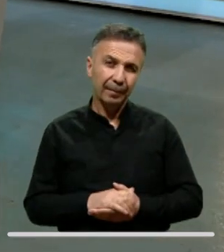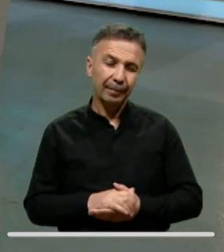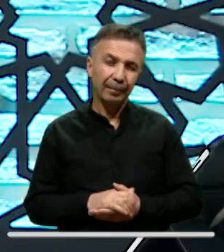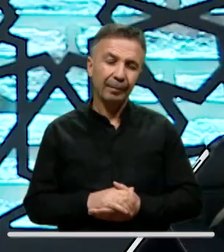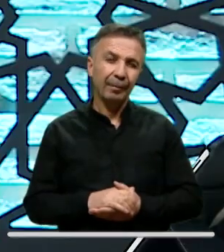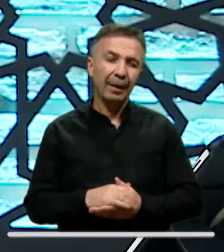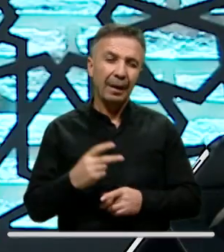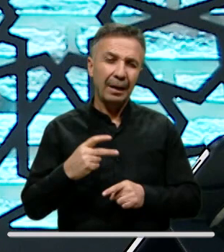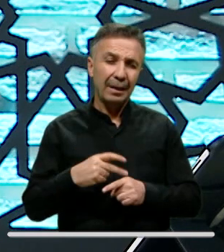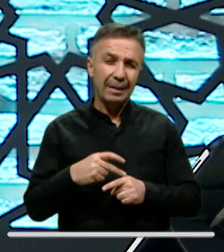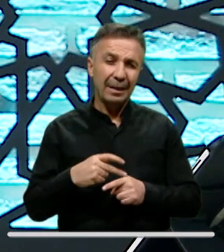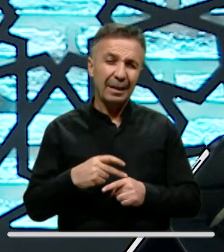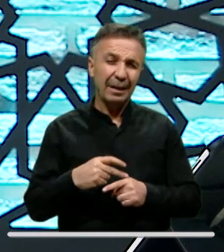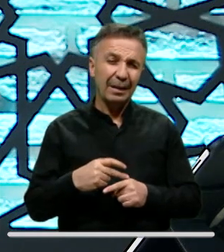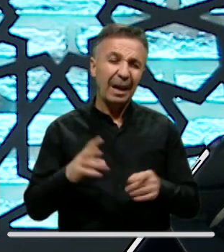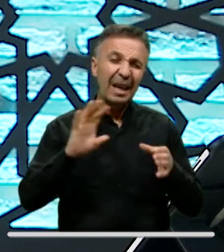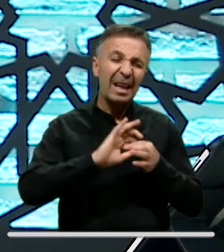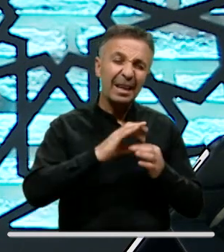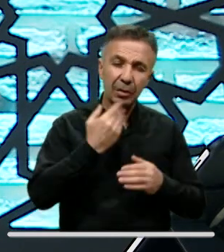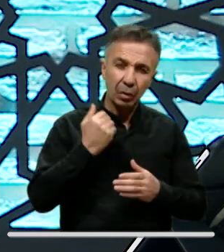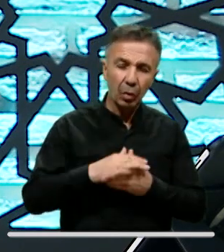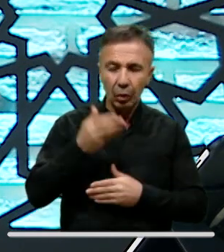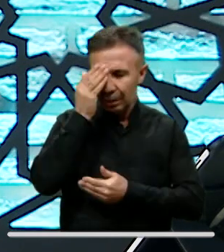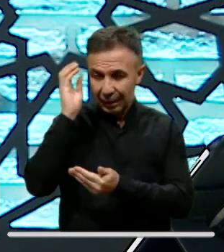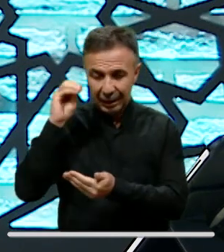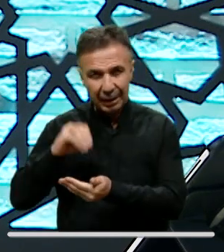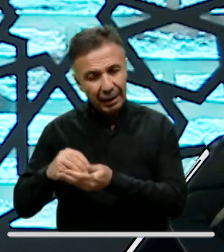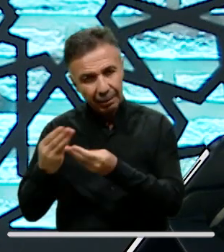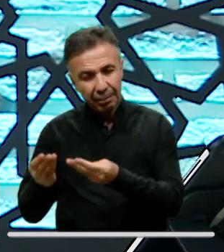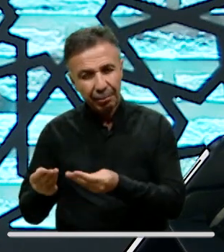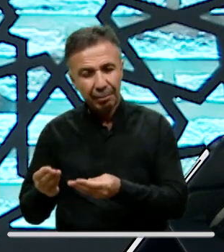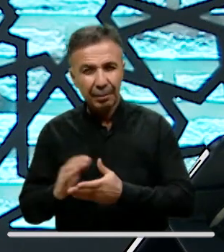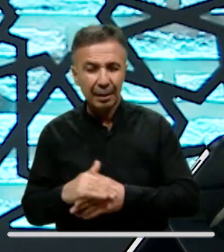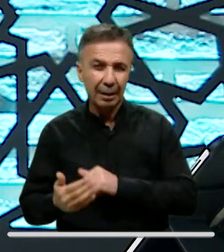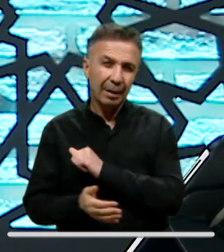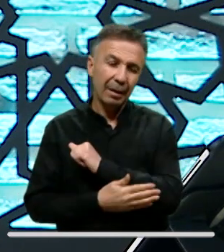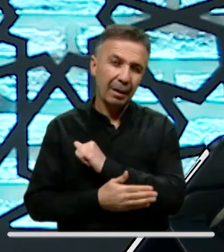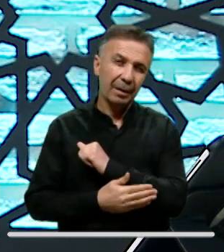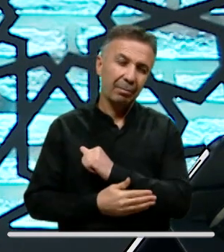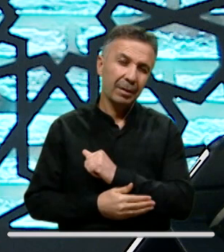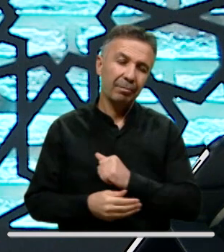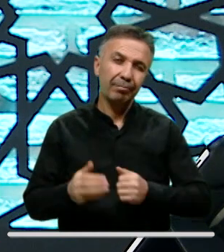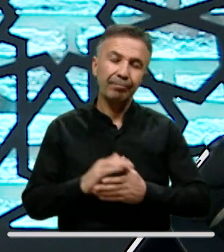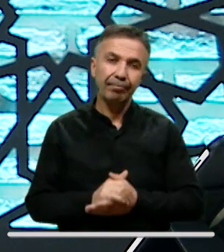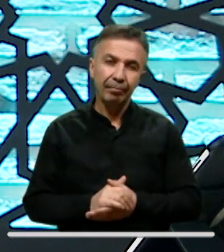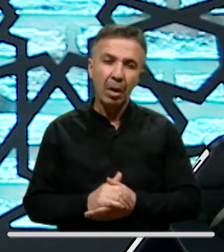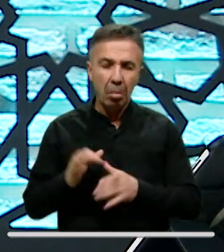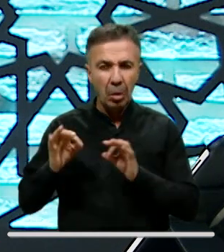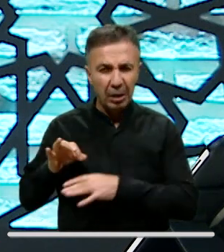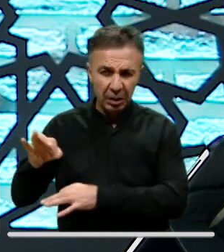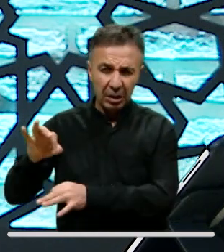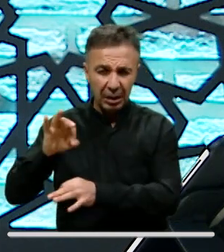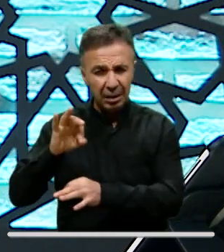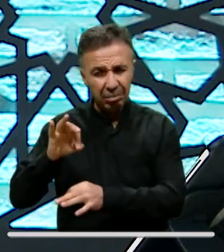zekattan bağımsız sadaka cihetiyle yapılan daha çok bir hayırdı sayılarının artması niyazıyla yani sadece hayrımız